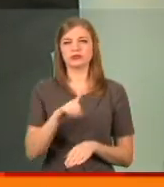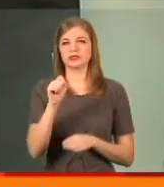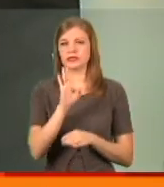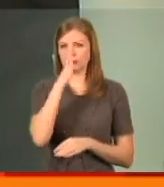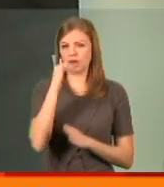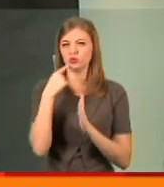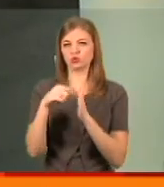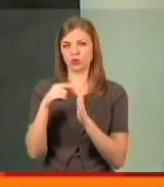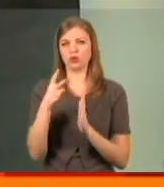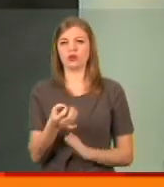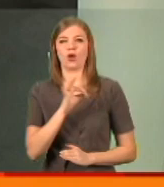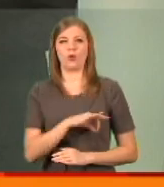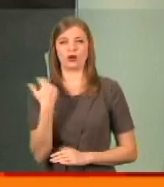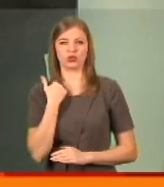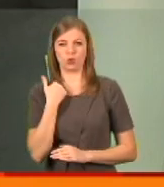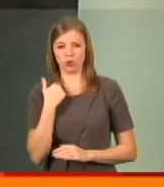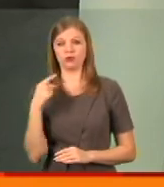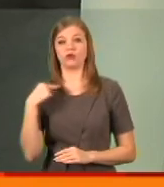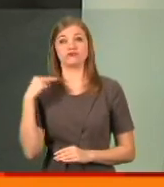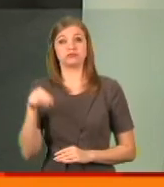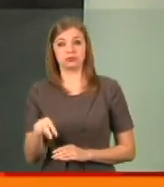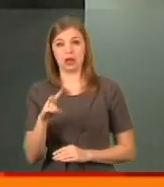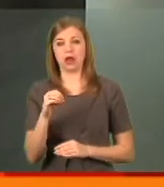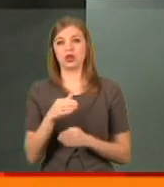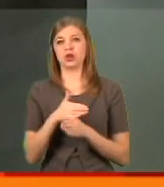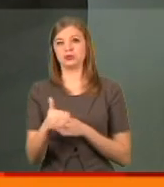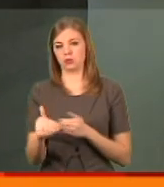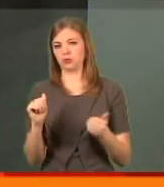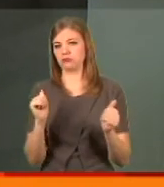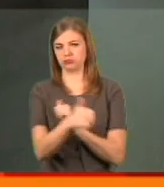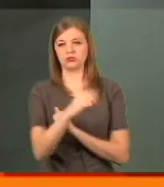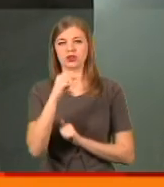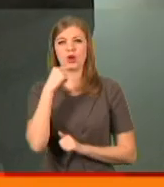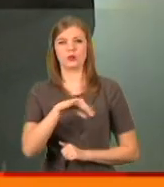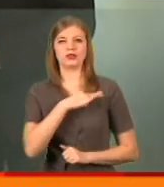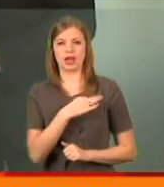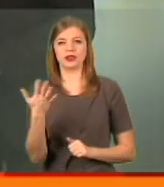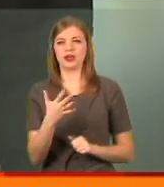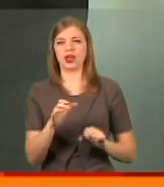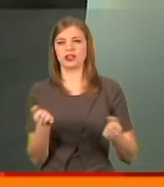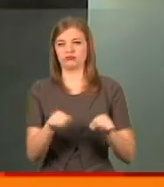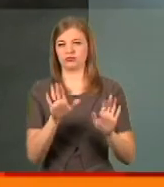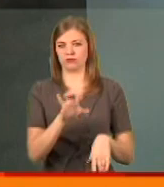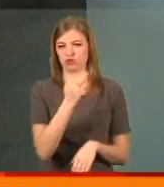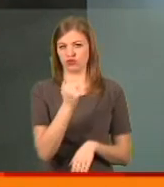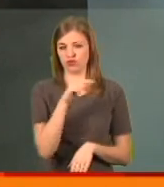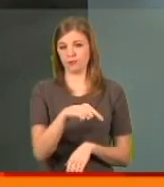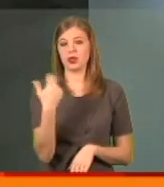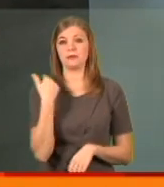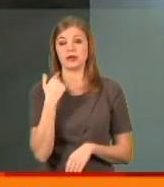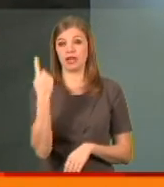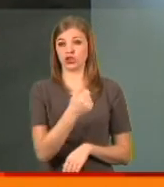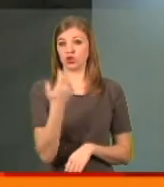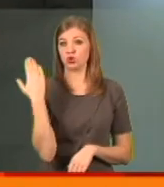і шпигунство на користь Лондона. Посадили, але згодом обміняли на російських агентів, яких викрали в США. В Британії тиждень